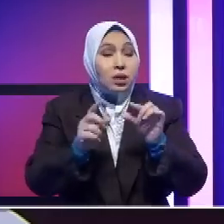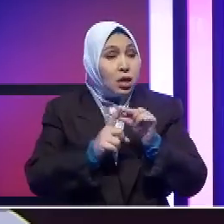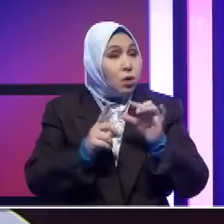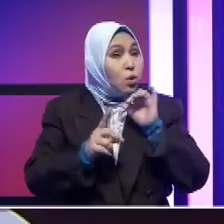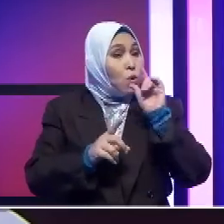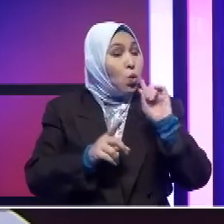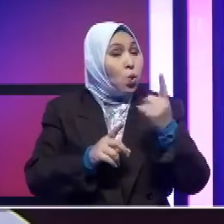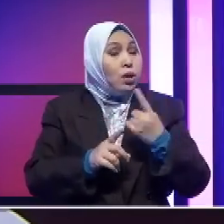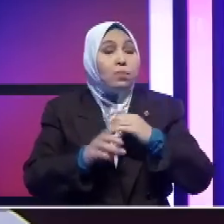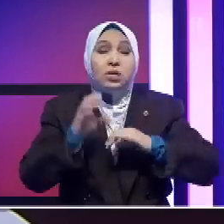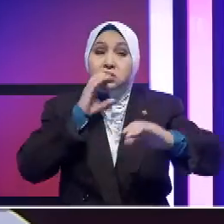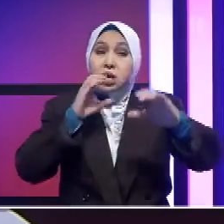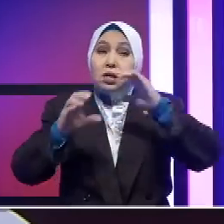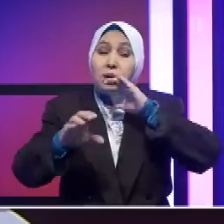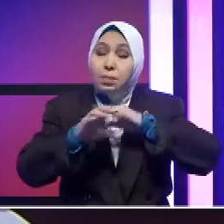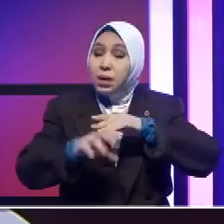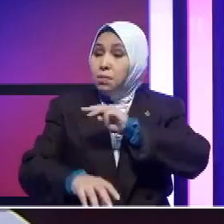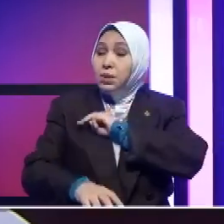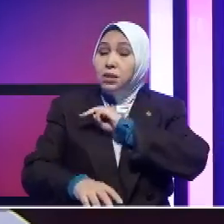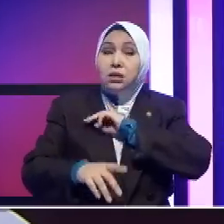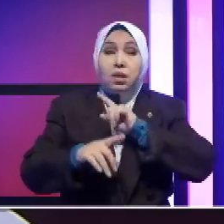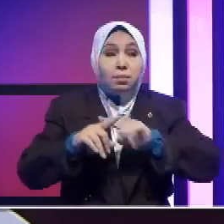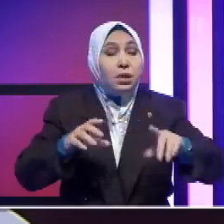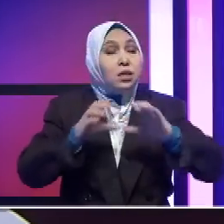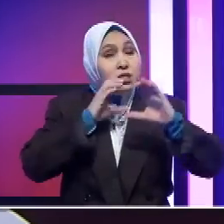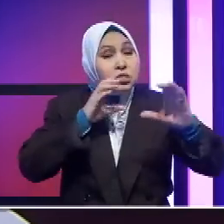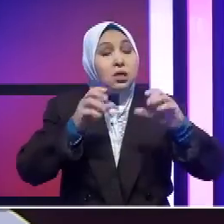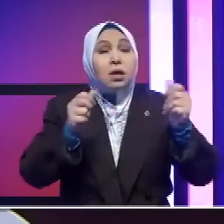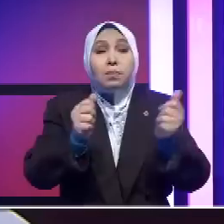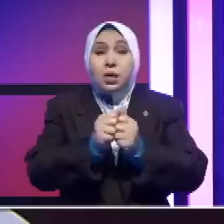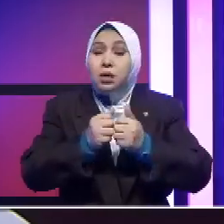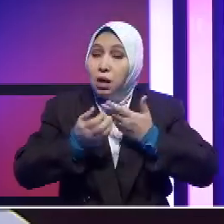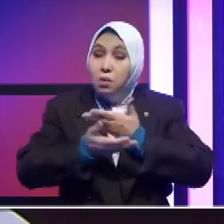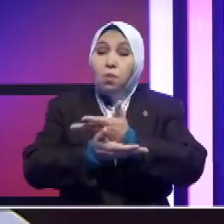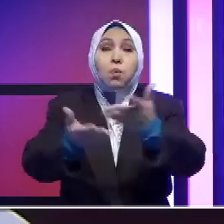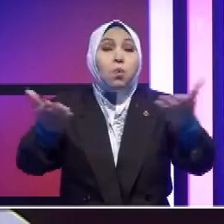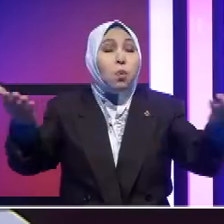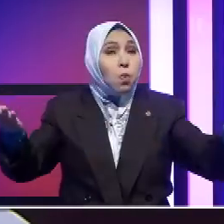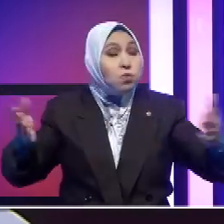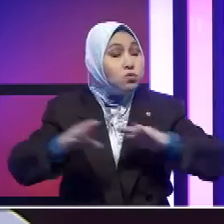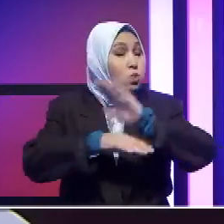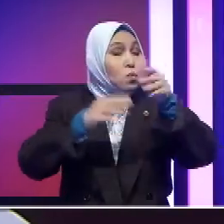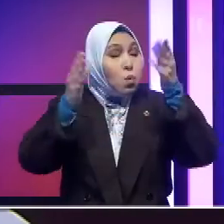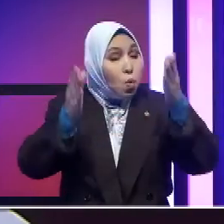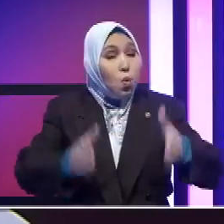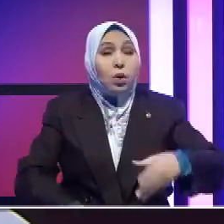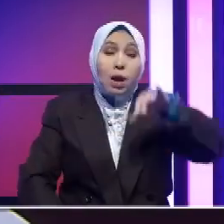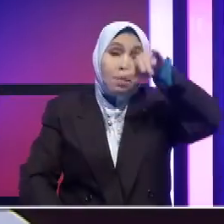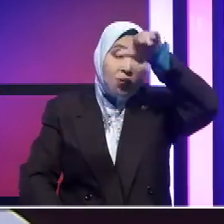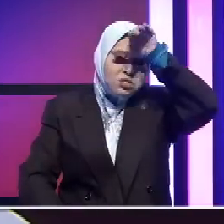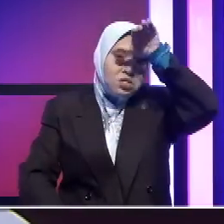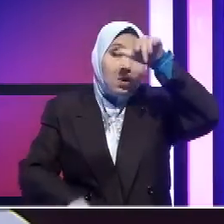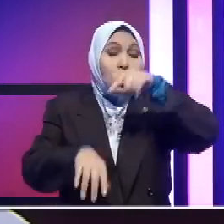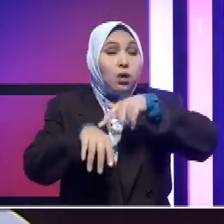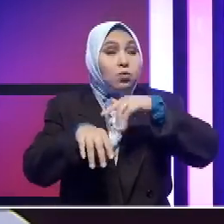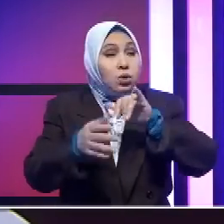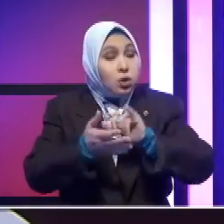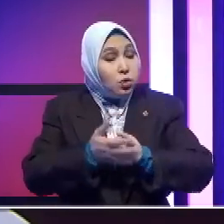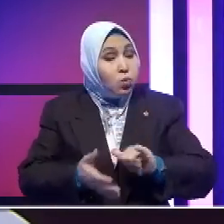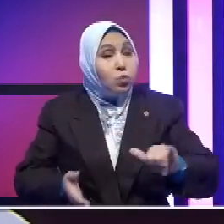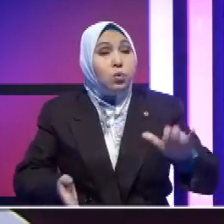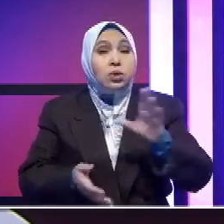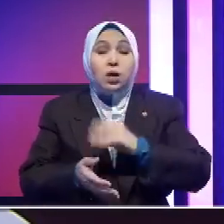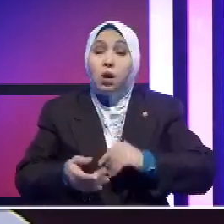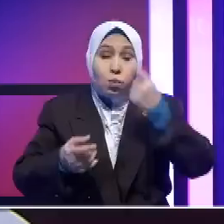bercakap kepada menteri-menteri ini, dia cakap juga dengan publik, orang-orang Mesir pada waktu itu, ya. Dia menyatakan lakumul mulk, ya,